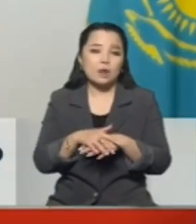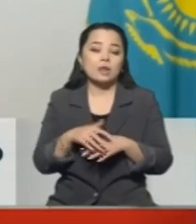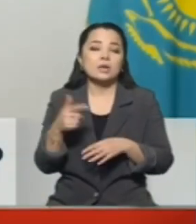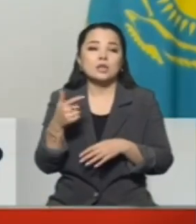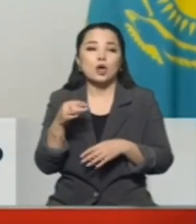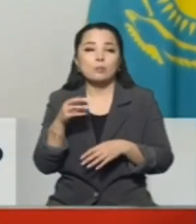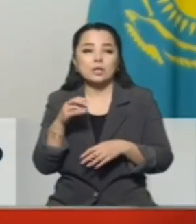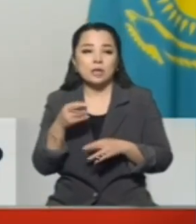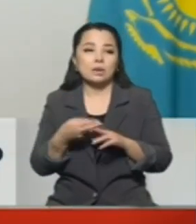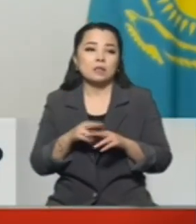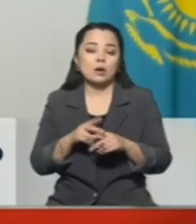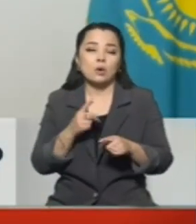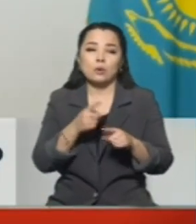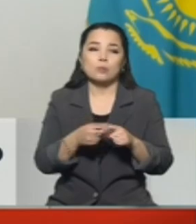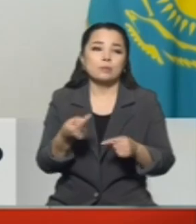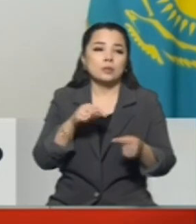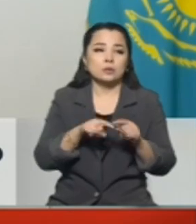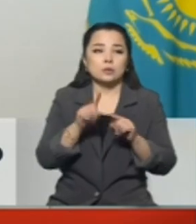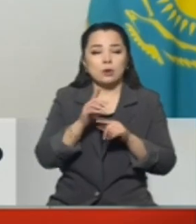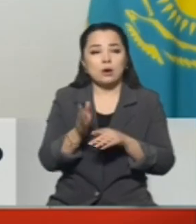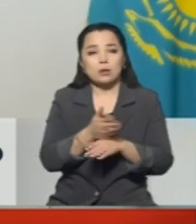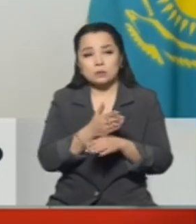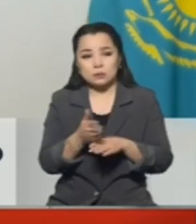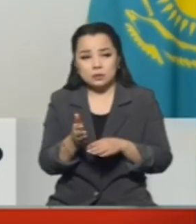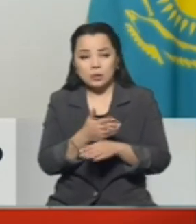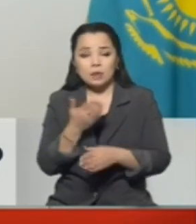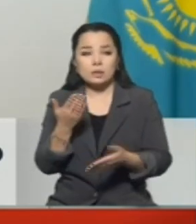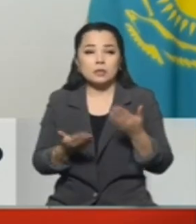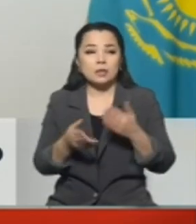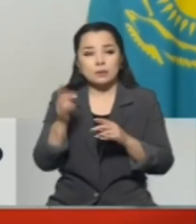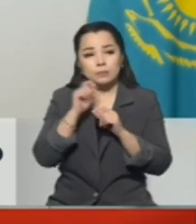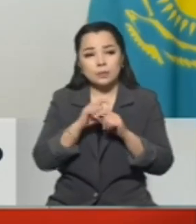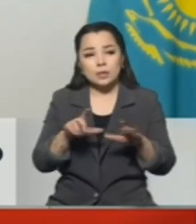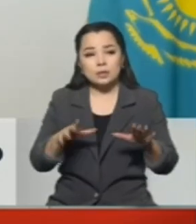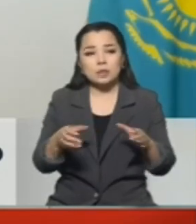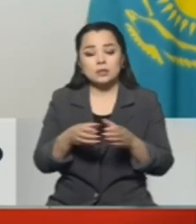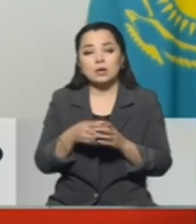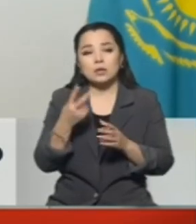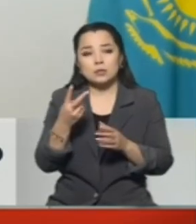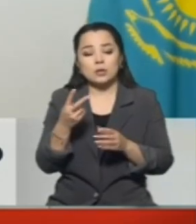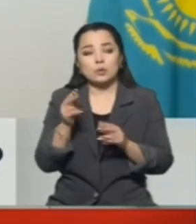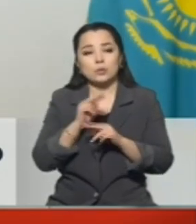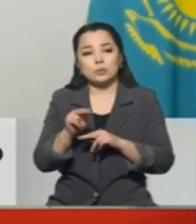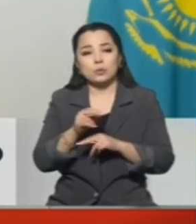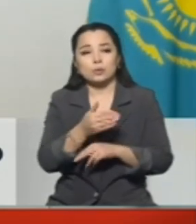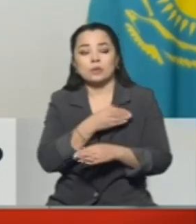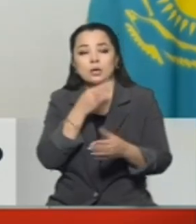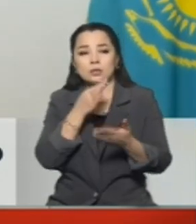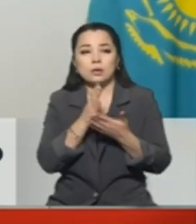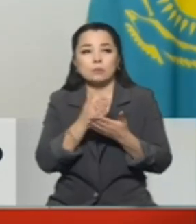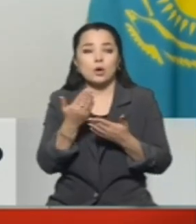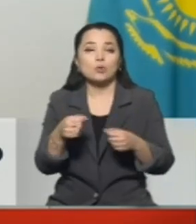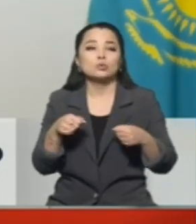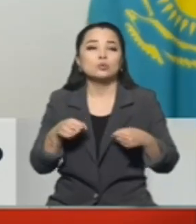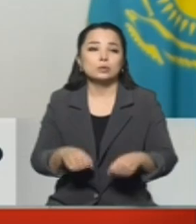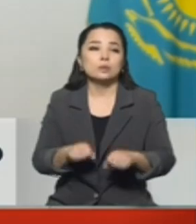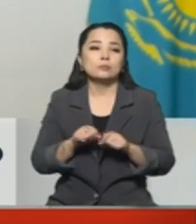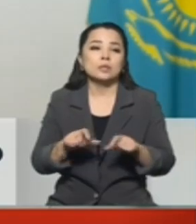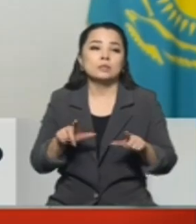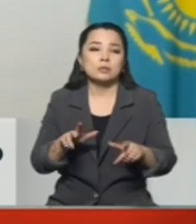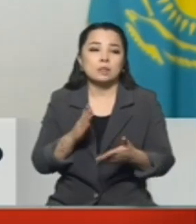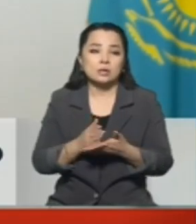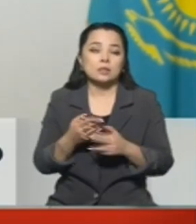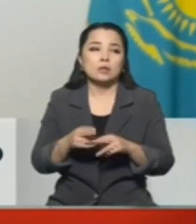бей-берекет бір-біріне қосылмайды. Ол деген, егер мектеп екі пәнді бөлек оқытам десе, ол мектептің құқығы. Бірақ